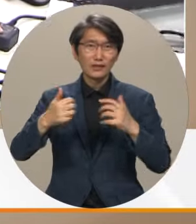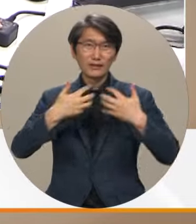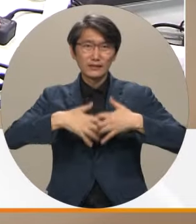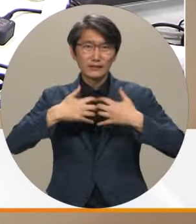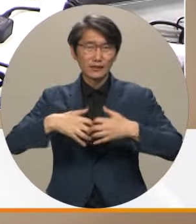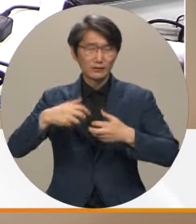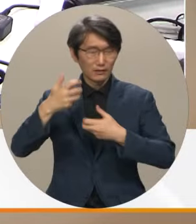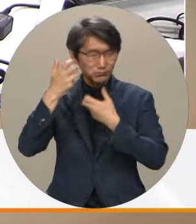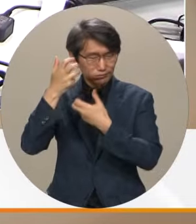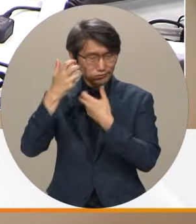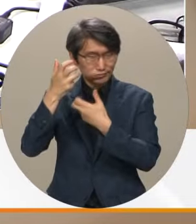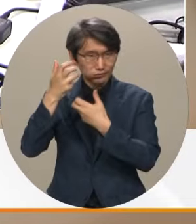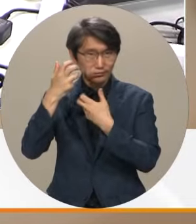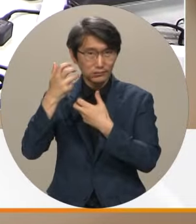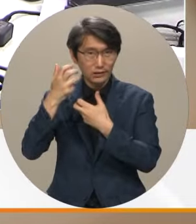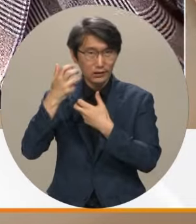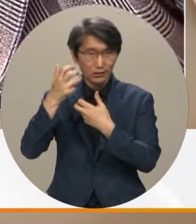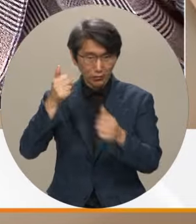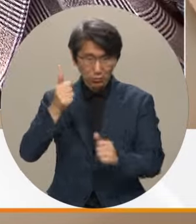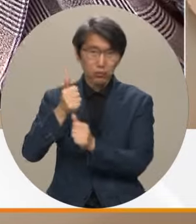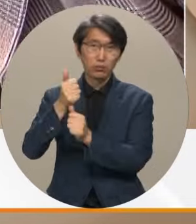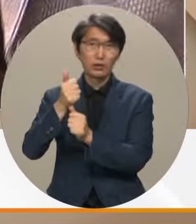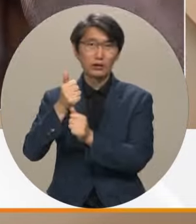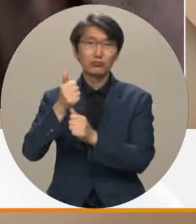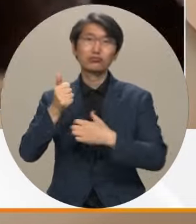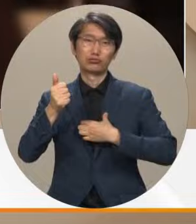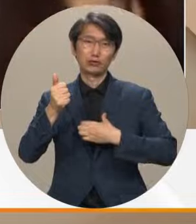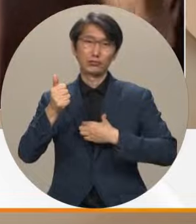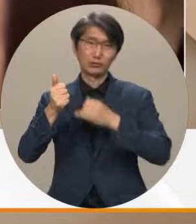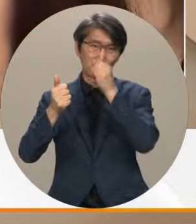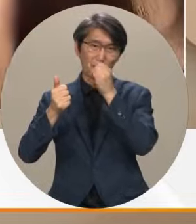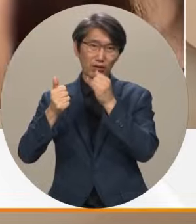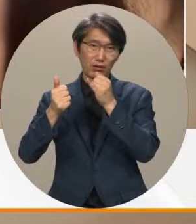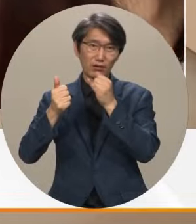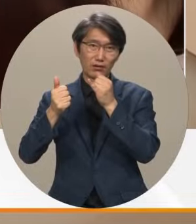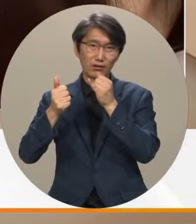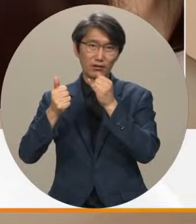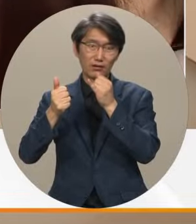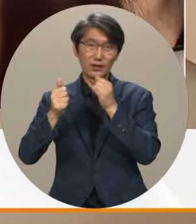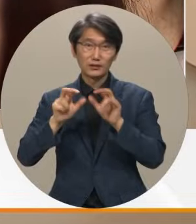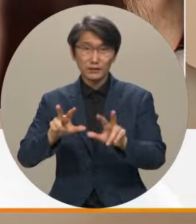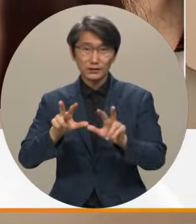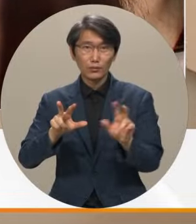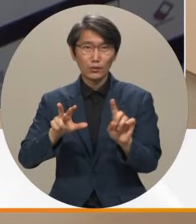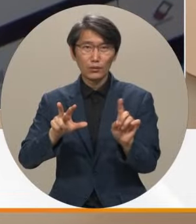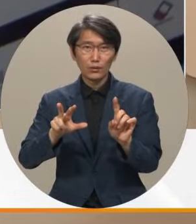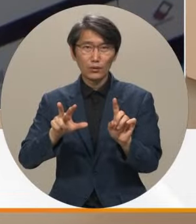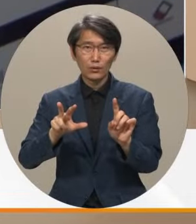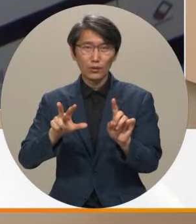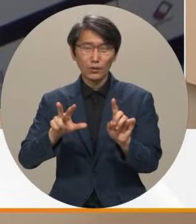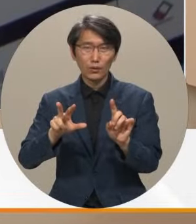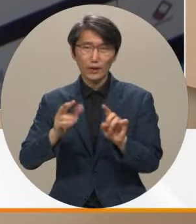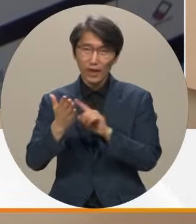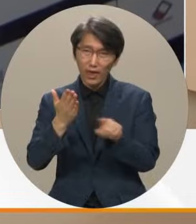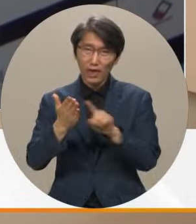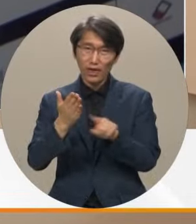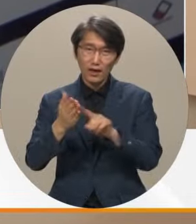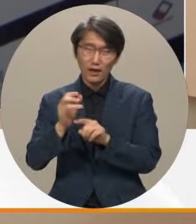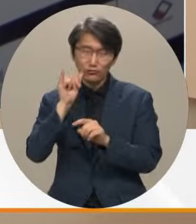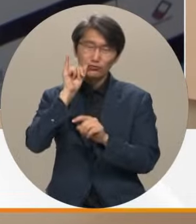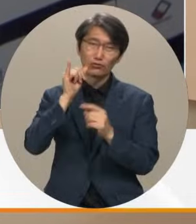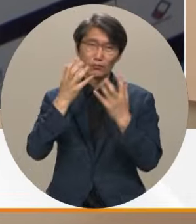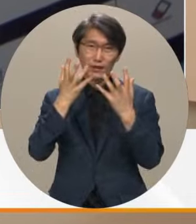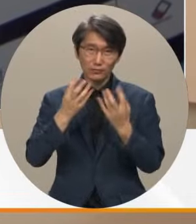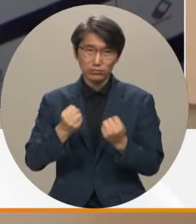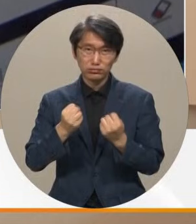기계의 그 기술에 종속되는 그런 위험이 좀 있거든요. 지금 그렇지 않아도 디지털 중독이라고 하는 것이 굉장히 중요한 사회적인